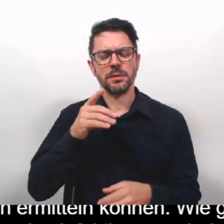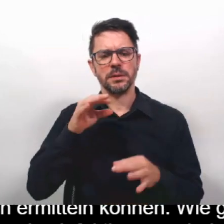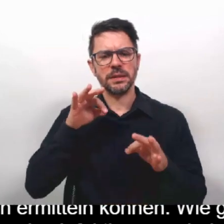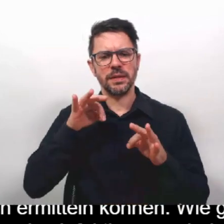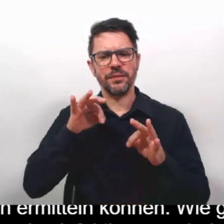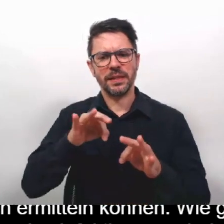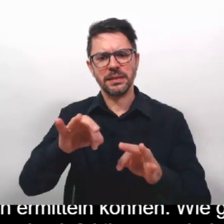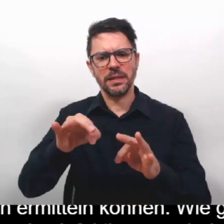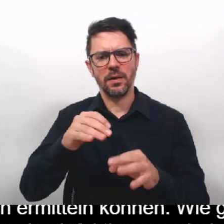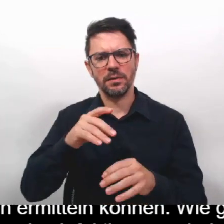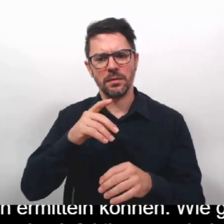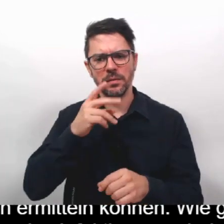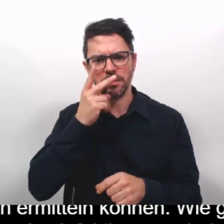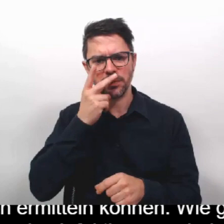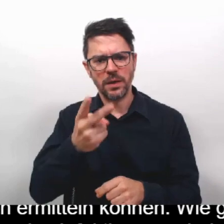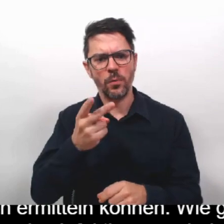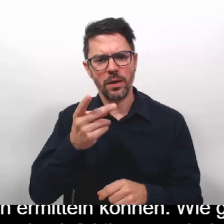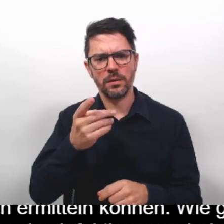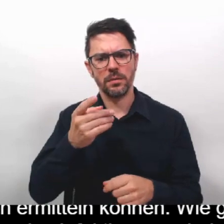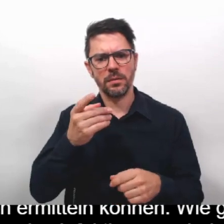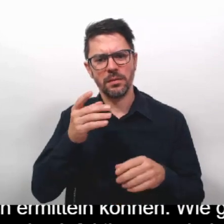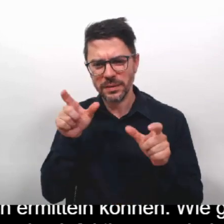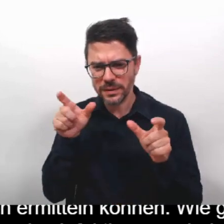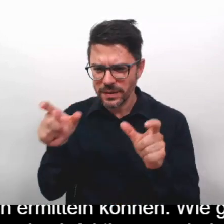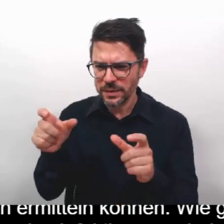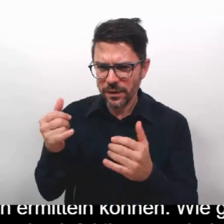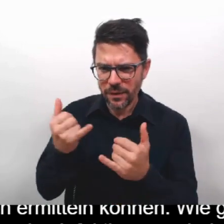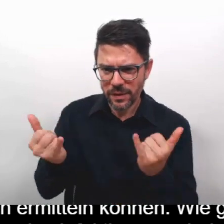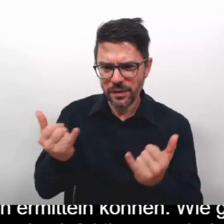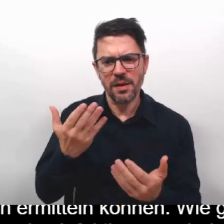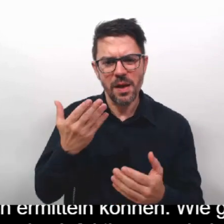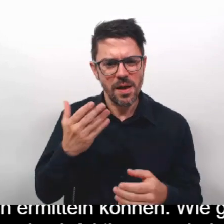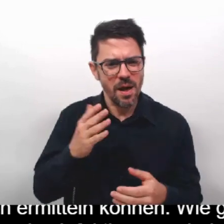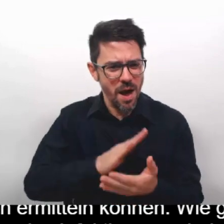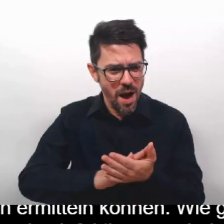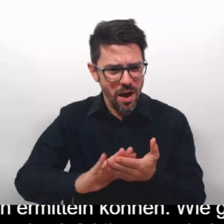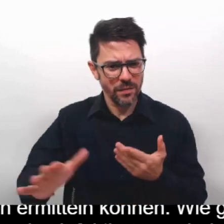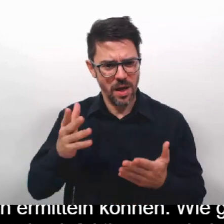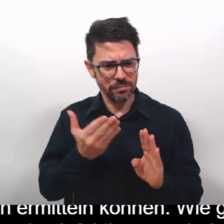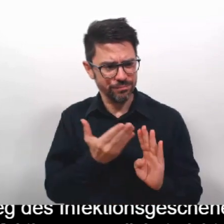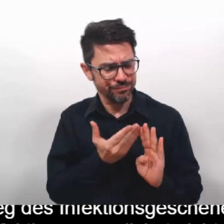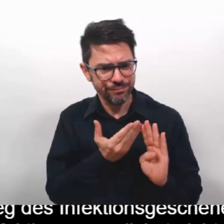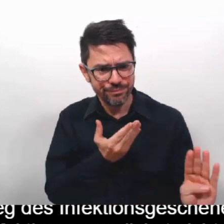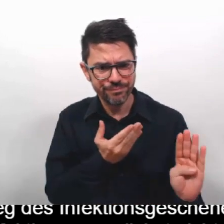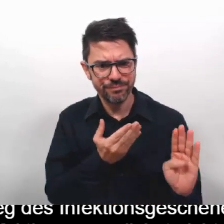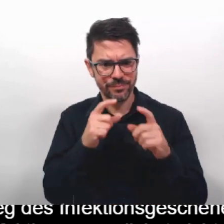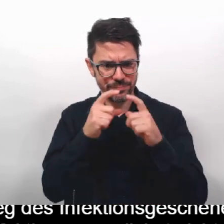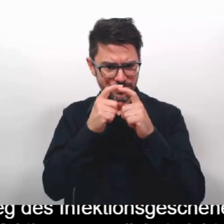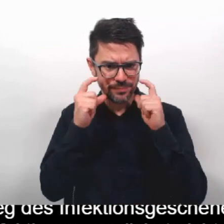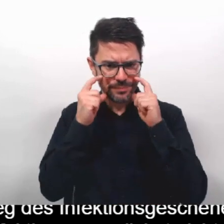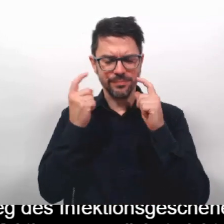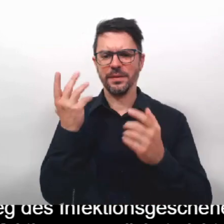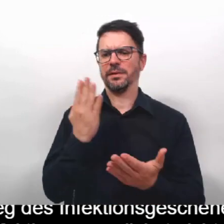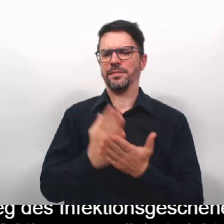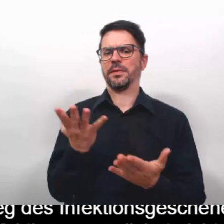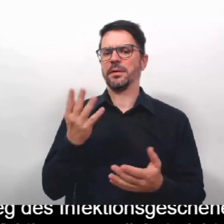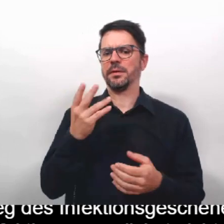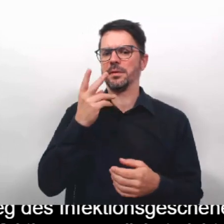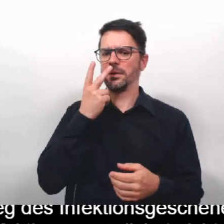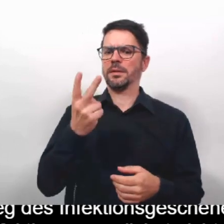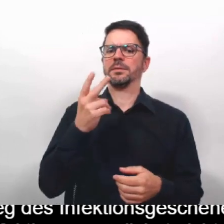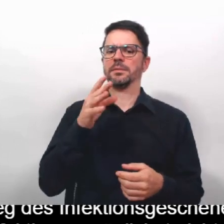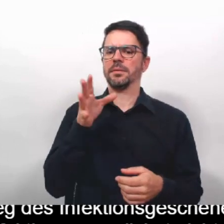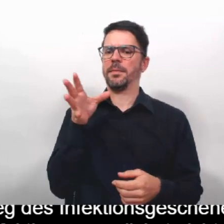dann natürlich, und das ist der Grund für diese Grenze 50, die so wichtig ist, das strikte Containment, das strikte Contact